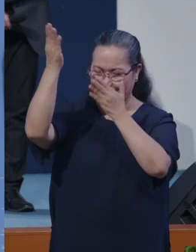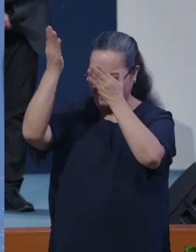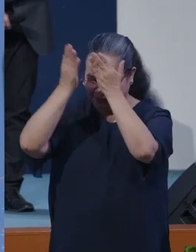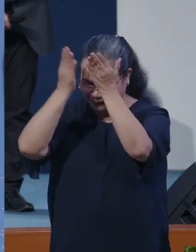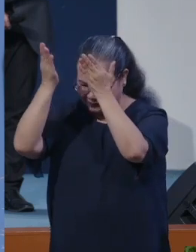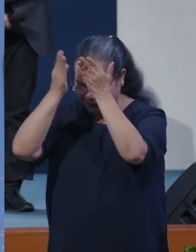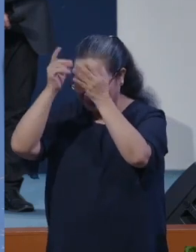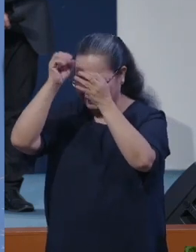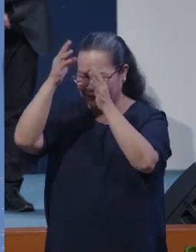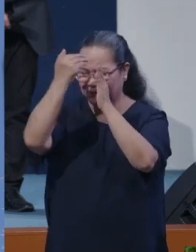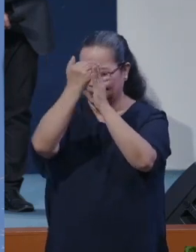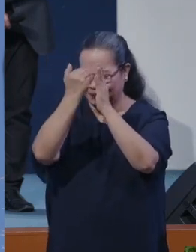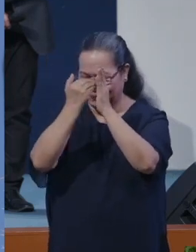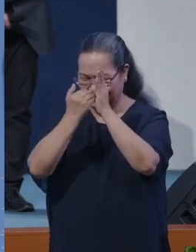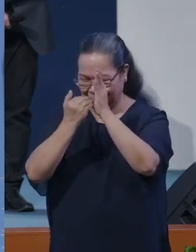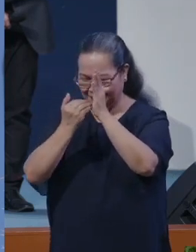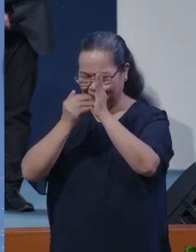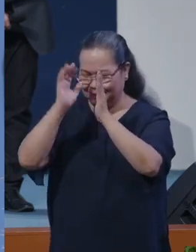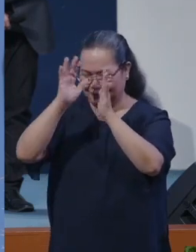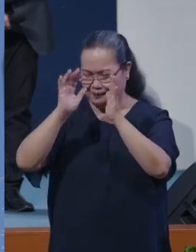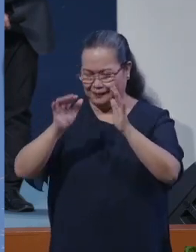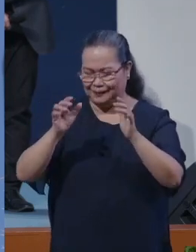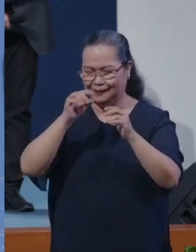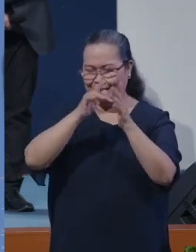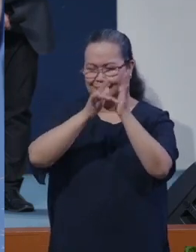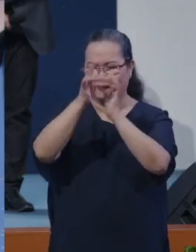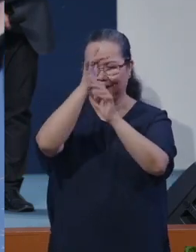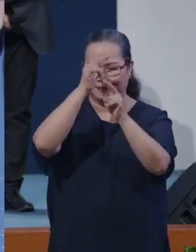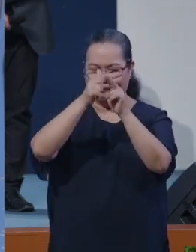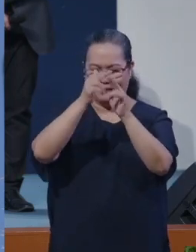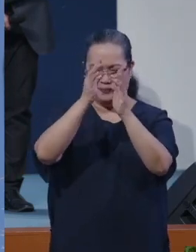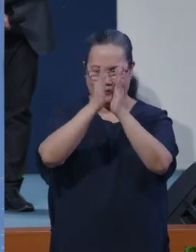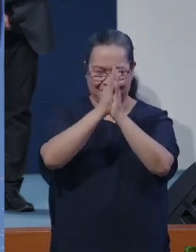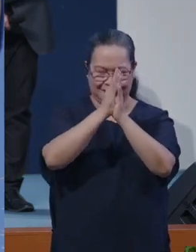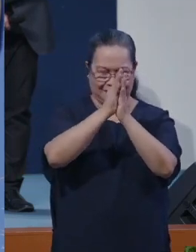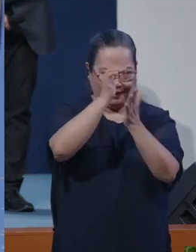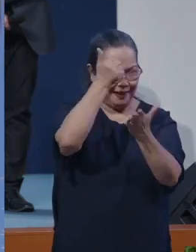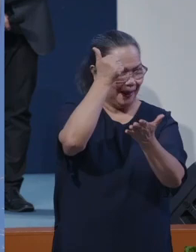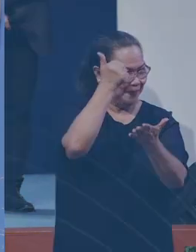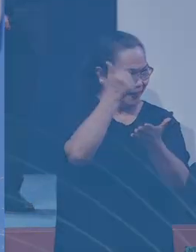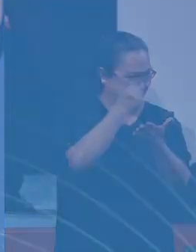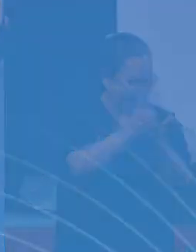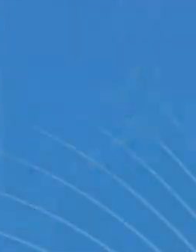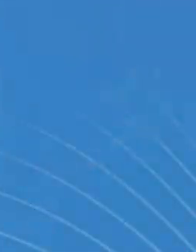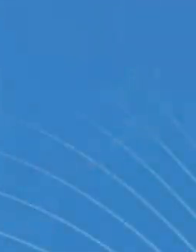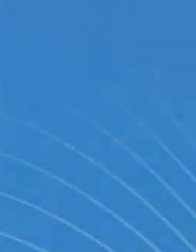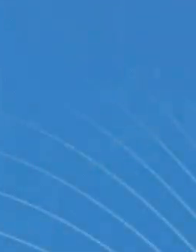sa mga alituntuning ito. Sa pangalan ni Jesus, Amen.